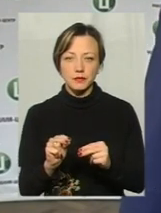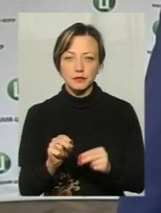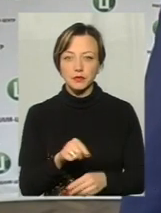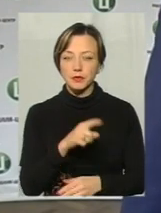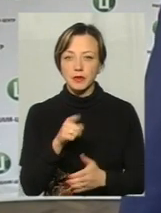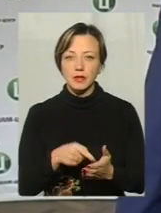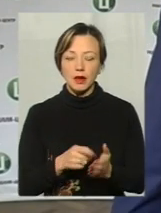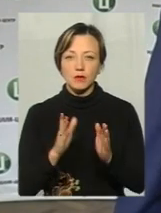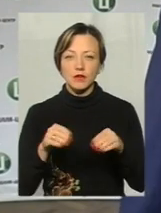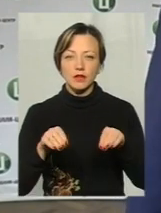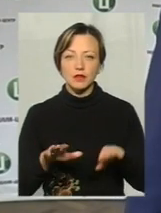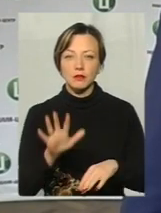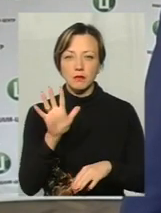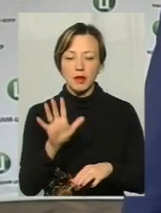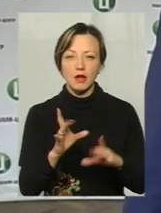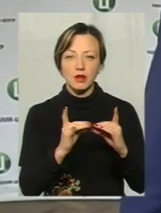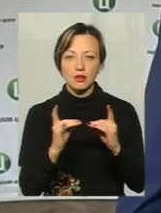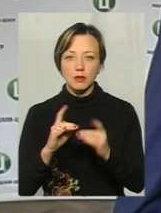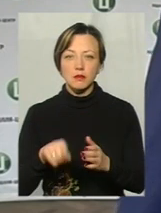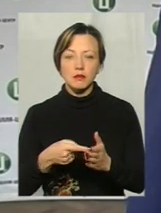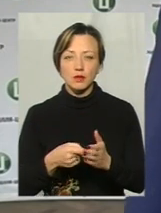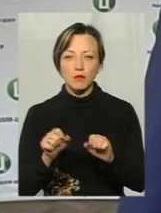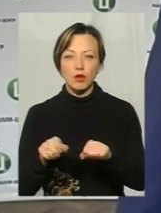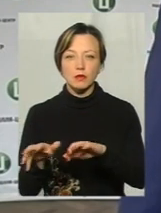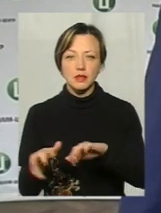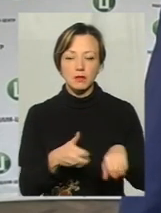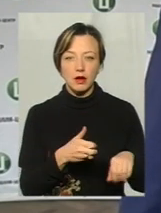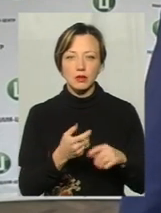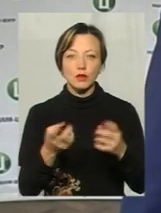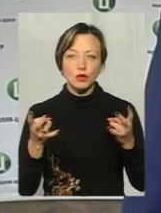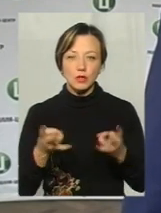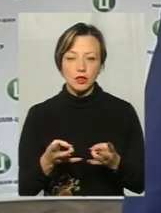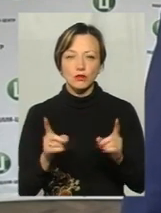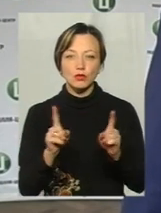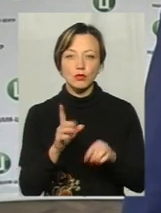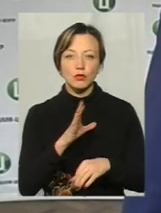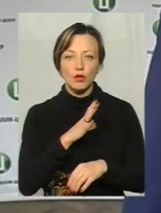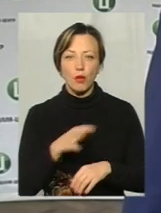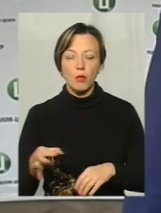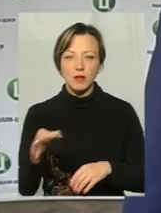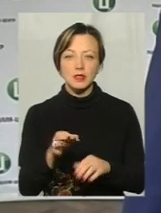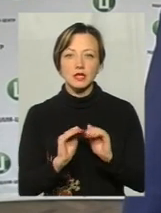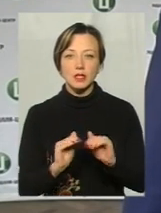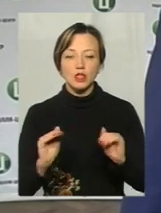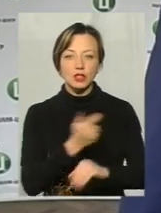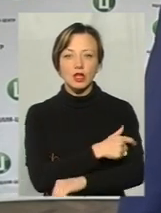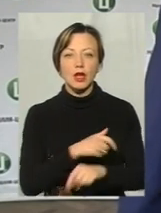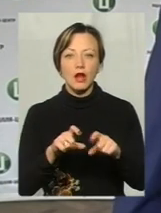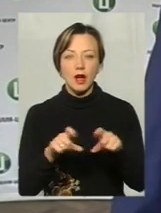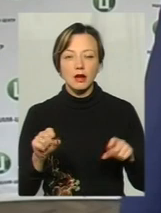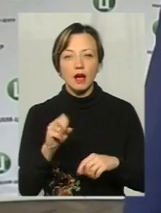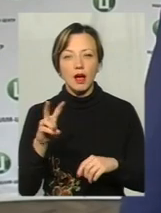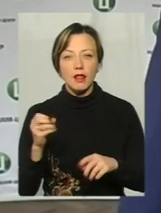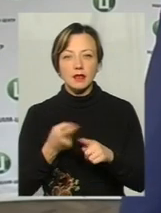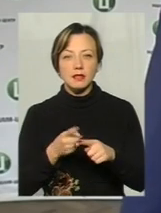Питання, щоб де вирішено. Там 5 ліжок, я думаю, що місто могло би забрати. Доцільно воно, щоб було в обласній дитячій лікарні, але